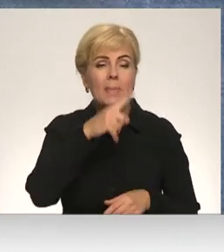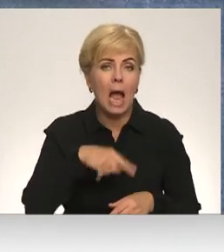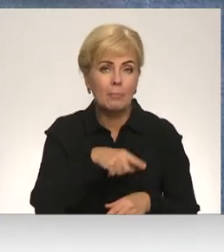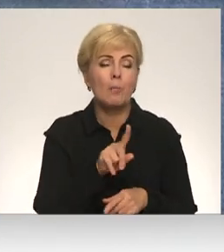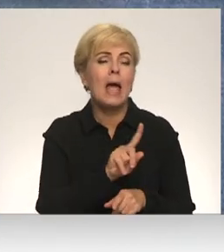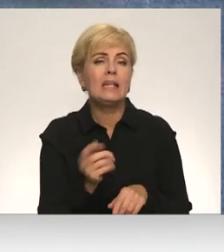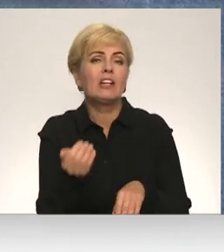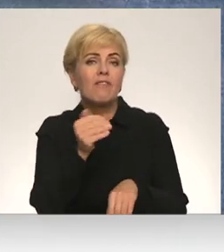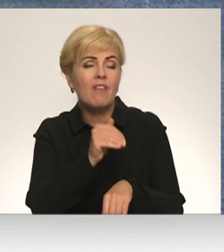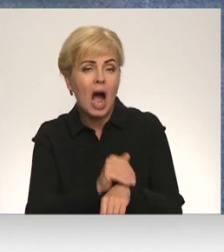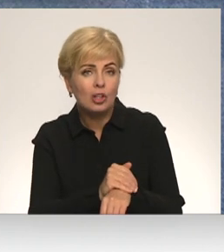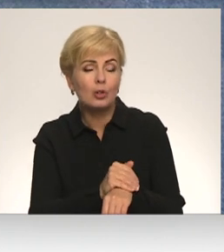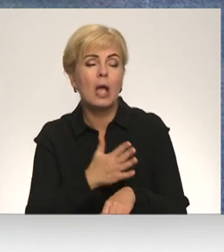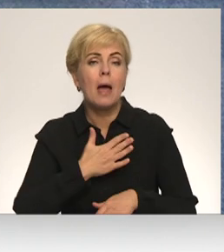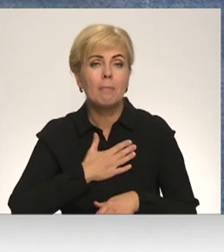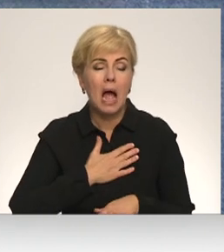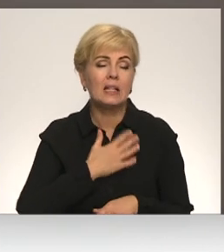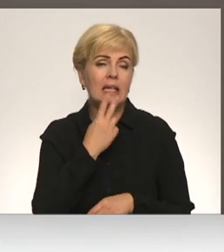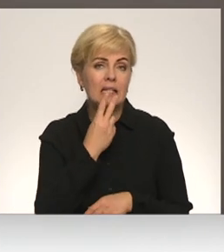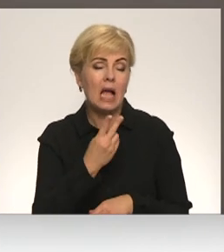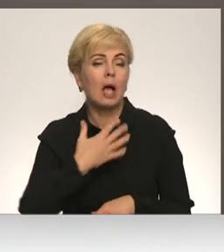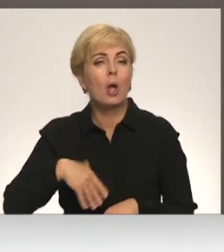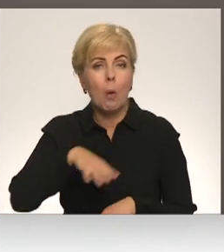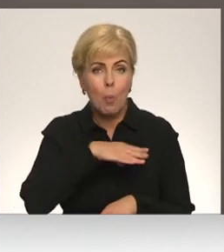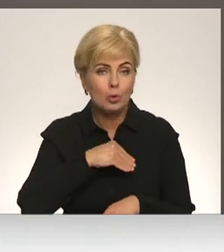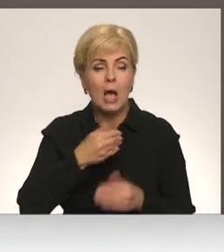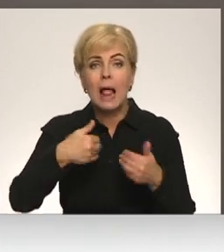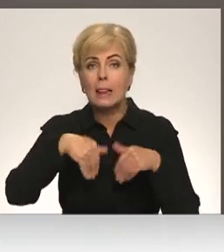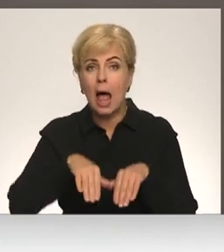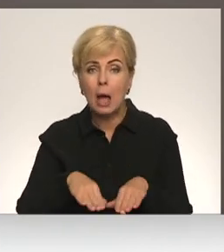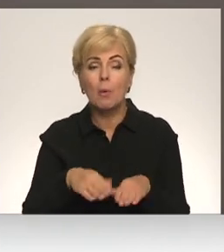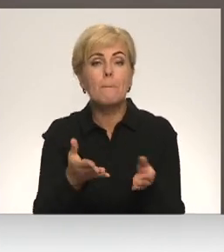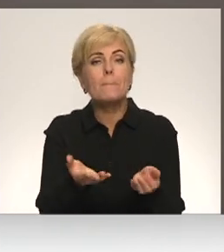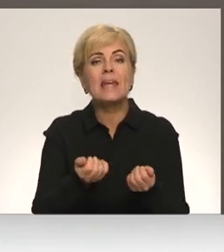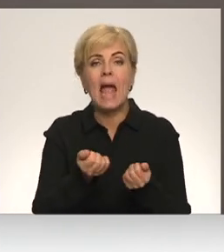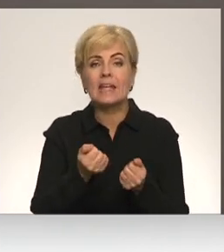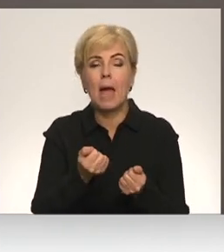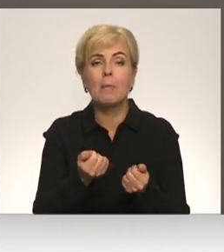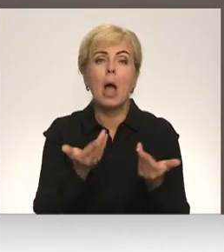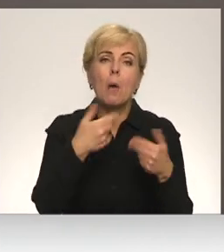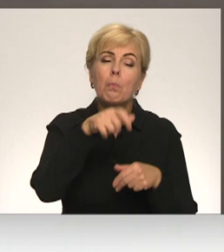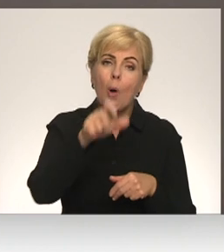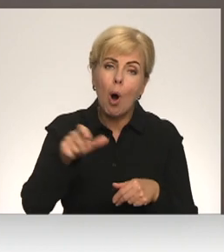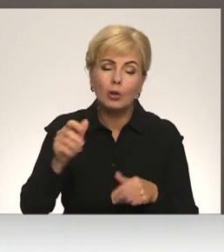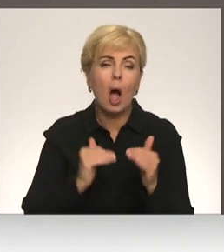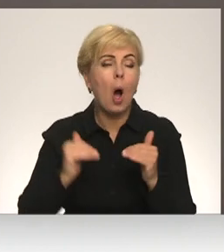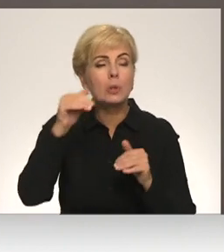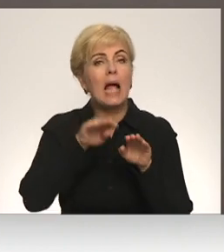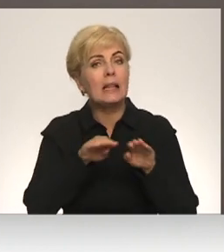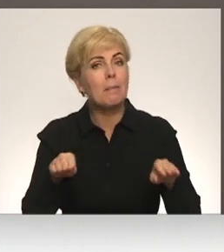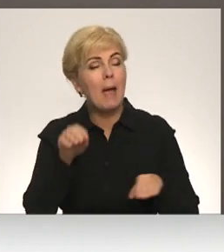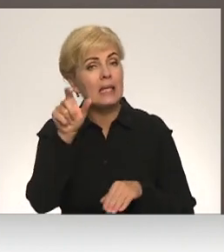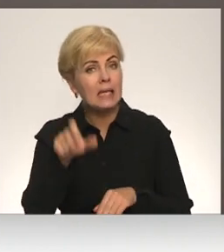ir faktiski tajā, ka man izskatās, ka mūsu lēmumu pieņēmēji, politiķi vai augstākā līmeņa